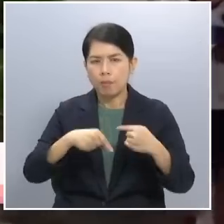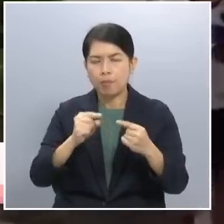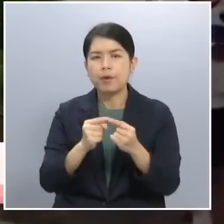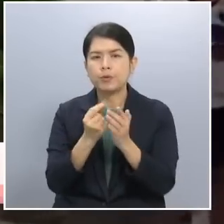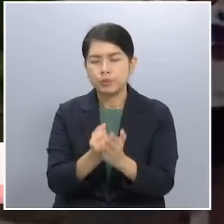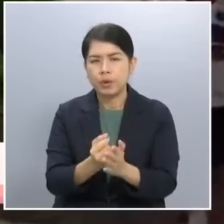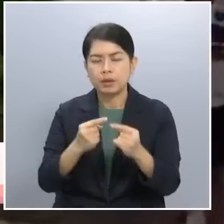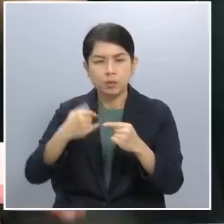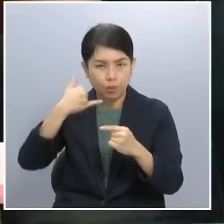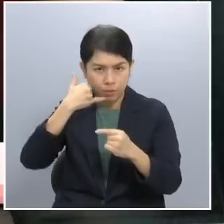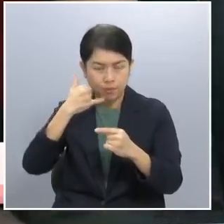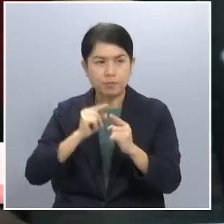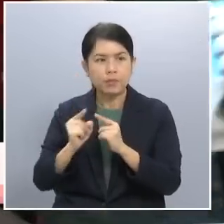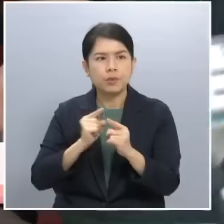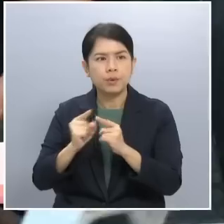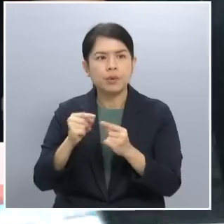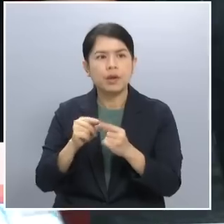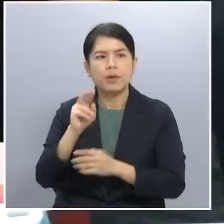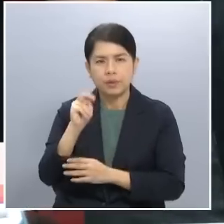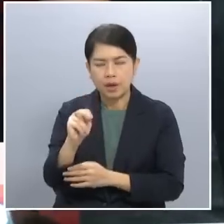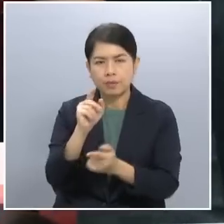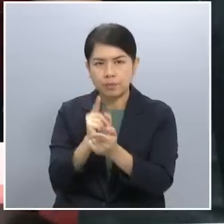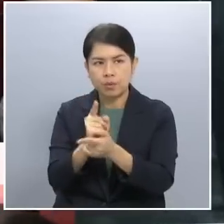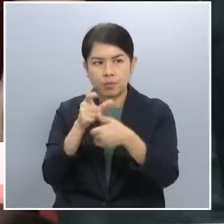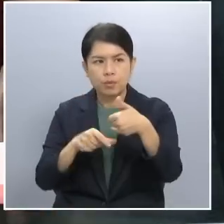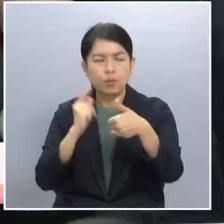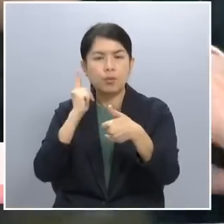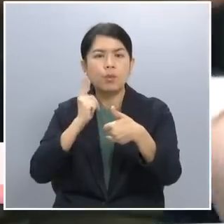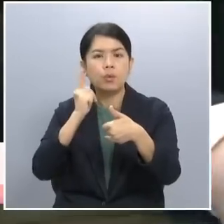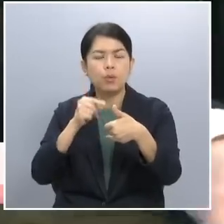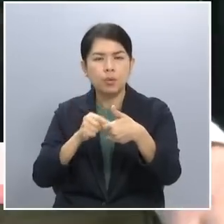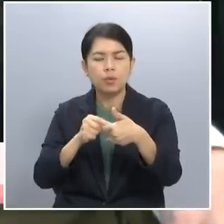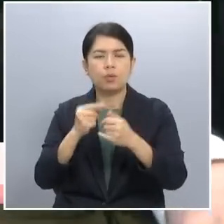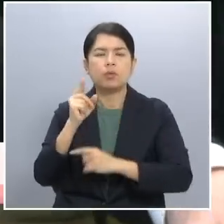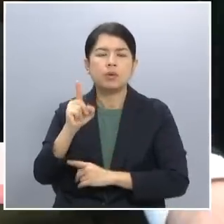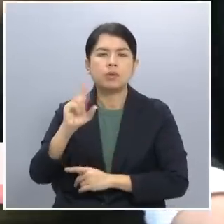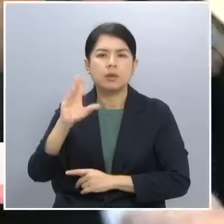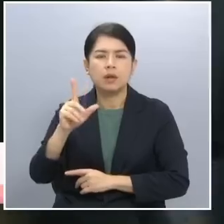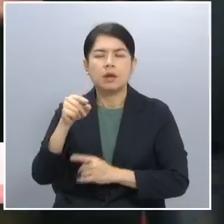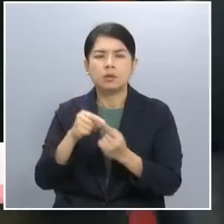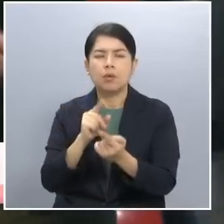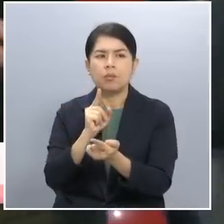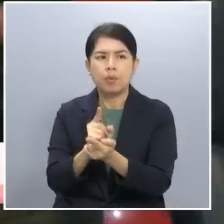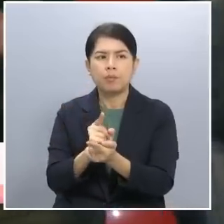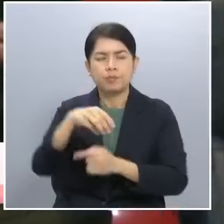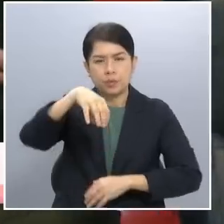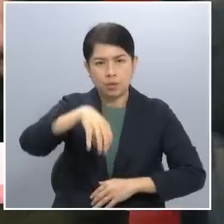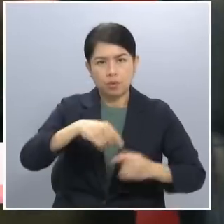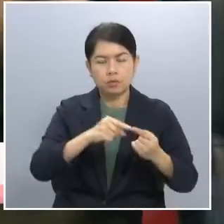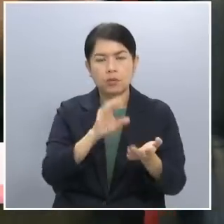กันแล้วก็นัดเจอคุณลุงเดชาเนี่ยที่สภ.ธัญบุรีเนี่ยนะฮะคุณกันนะครับคุณผู้ชมครับ